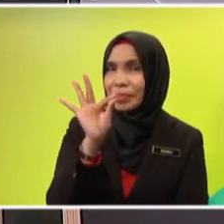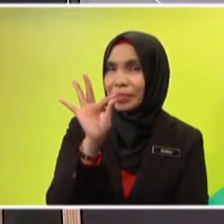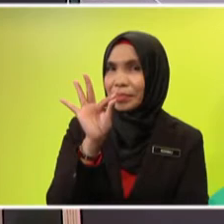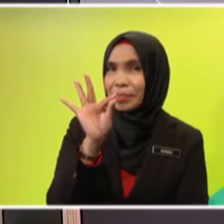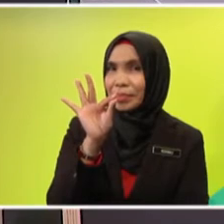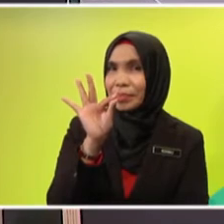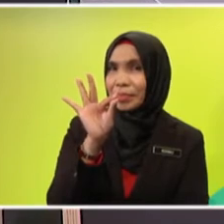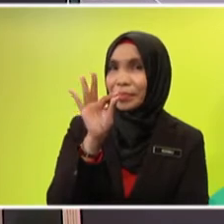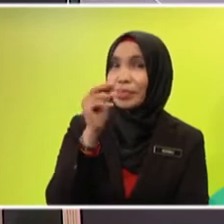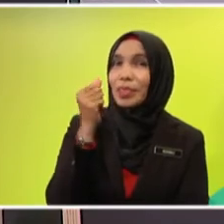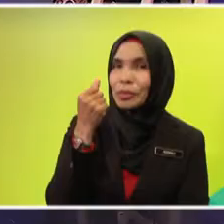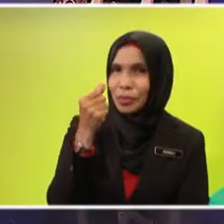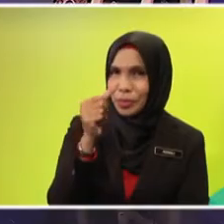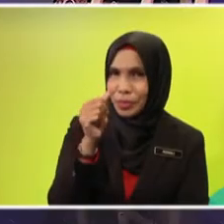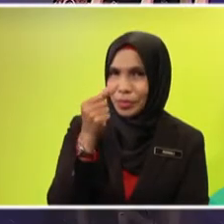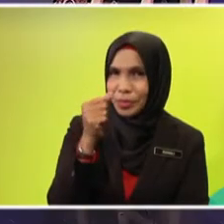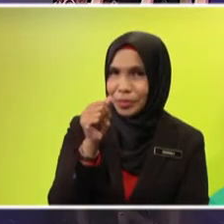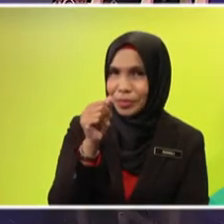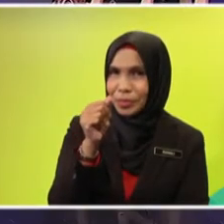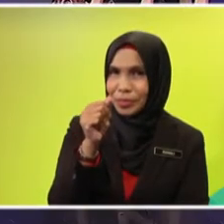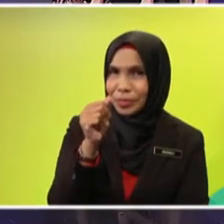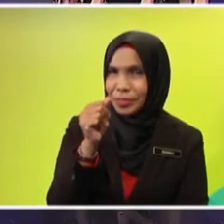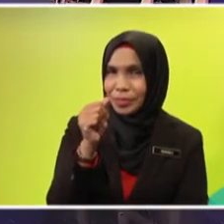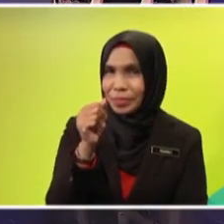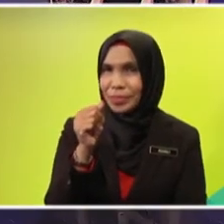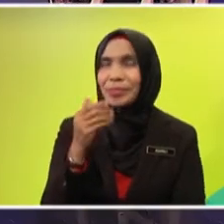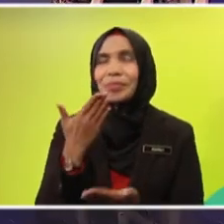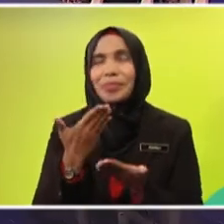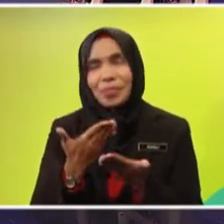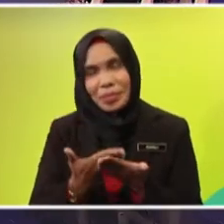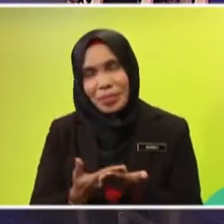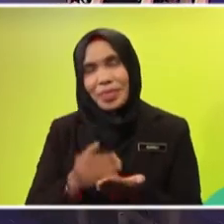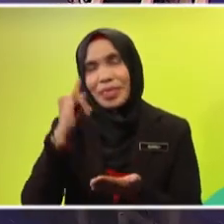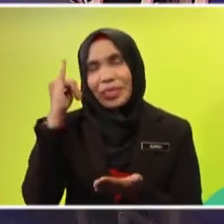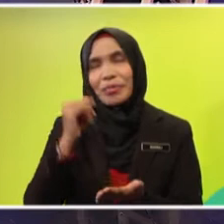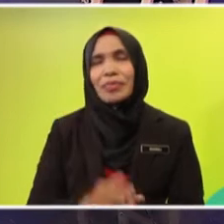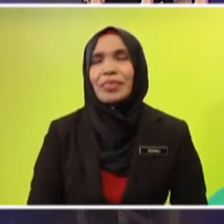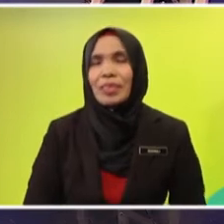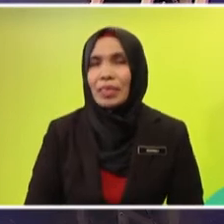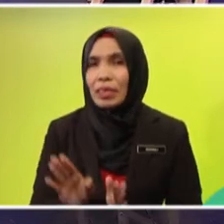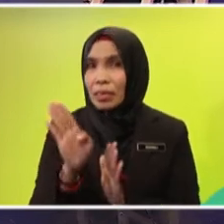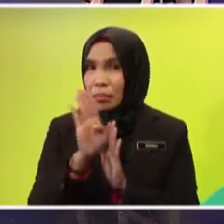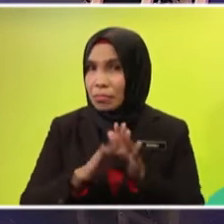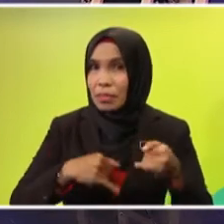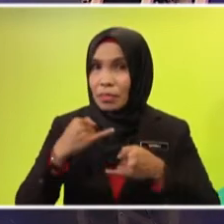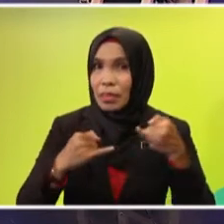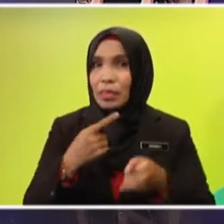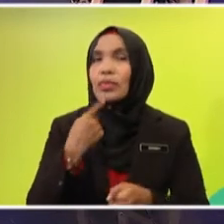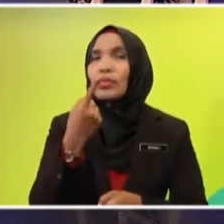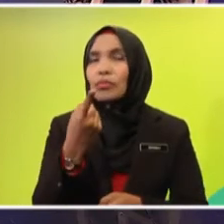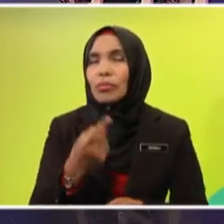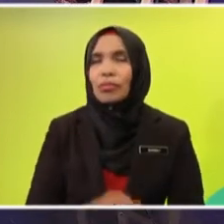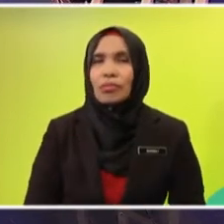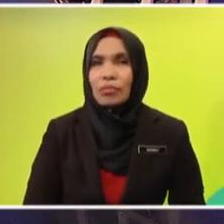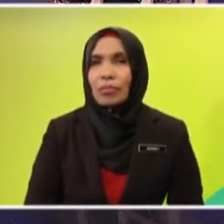8899 10 10 Ivan Ivan gojaya sebut ke-10 nombo yang ada